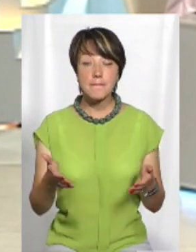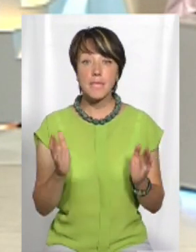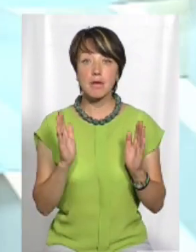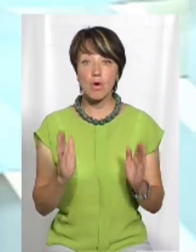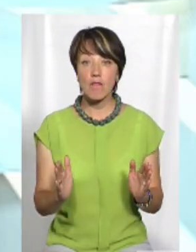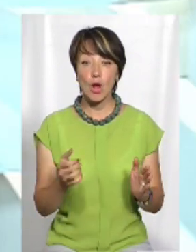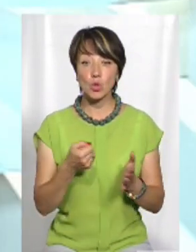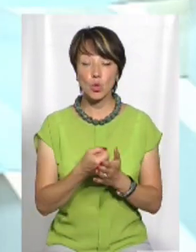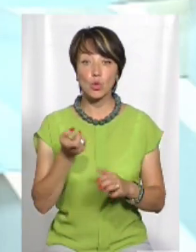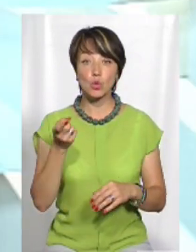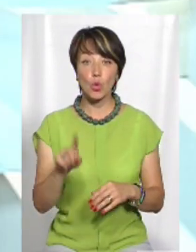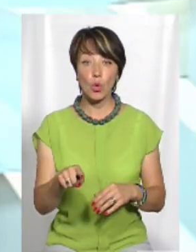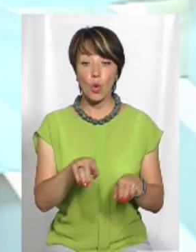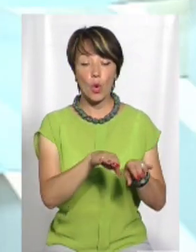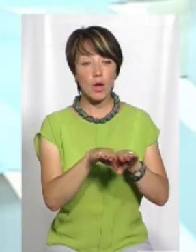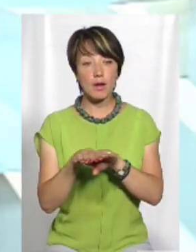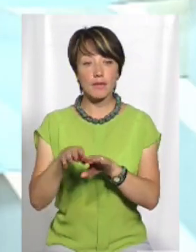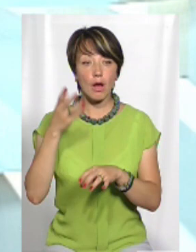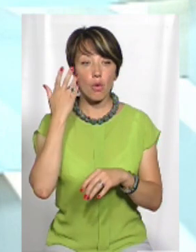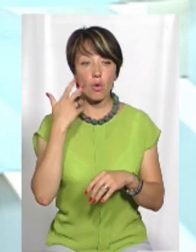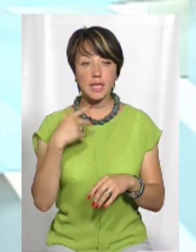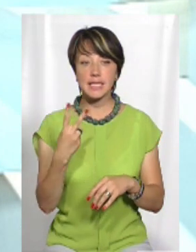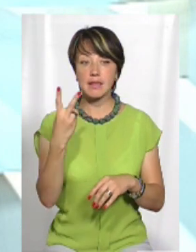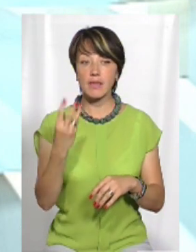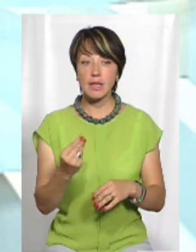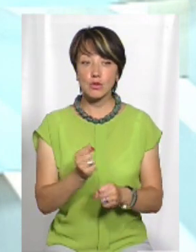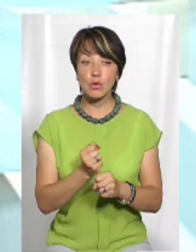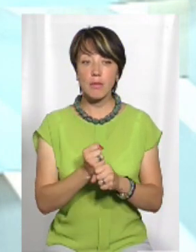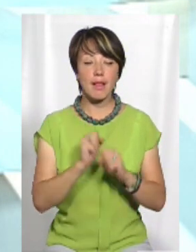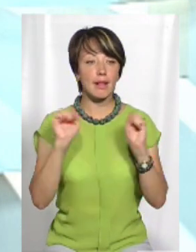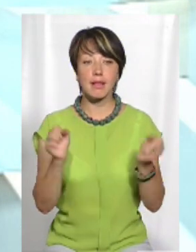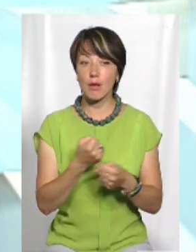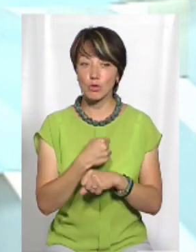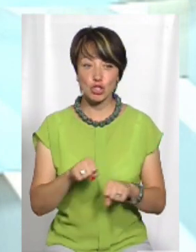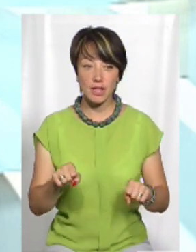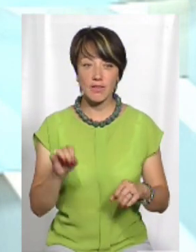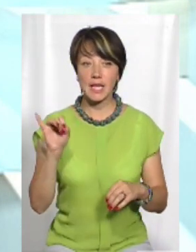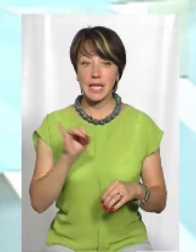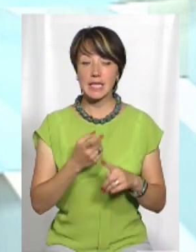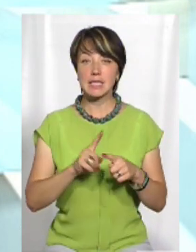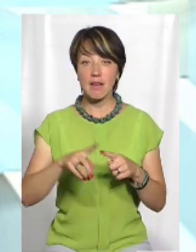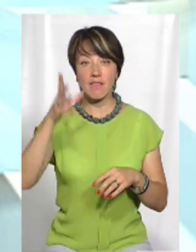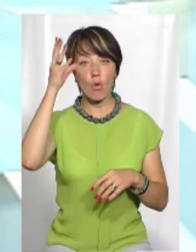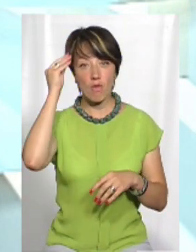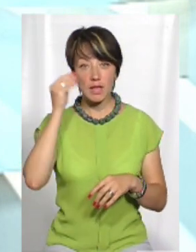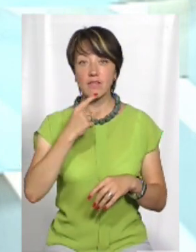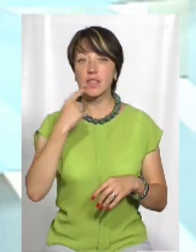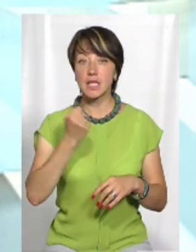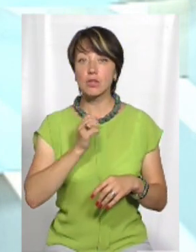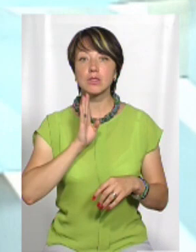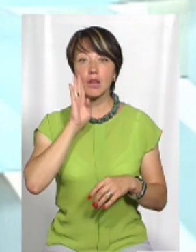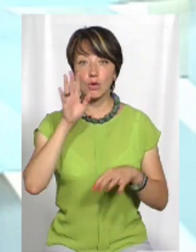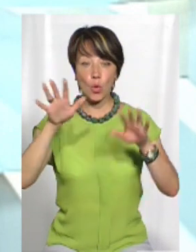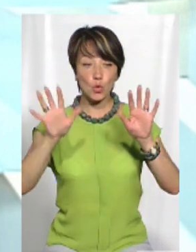буквально дійшли до того рівня, коли за 2 дні ми зробили неможливе. І це врахувати, що ще й в неділю